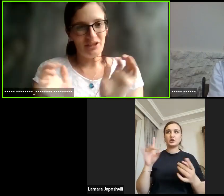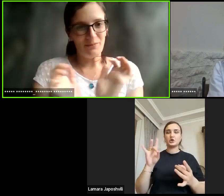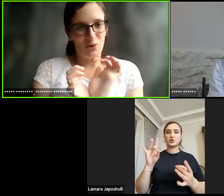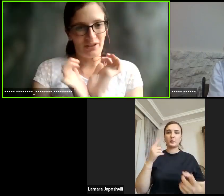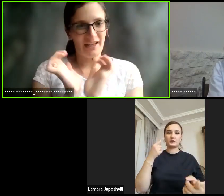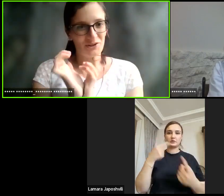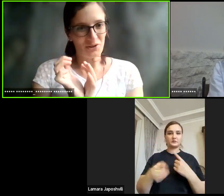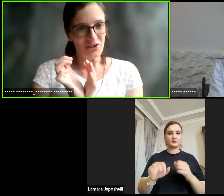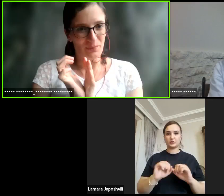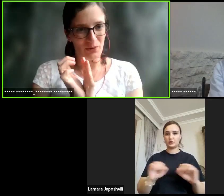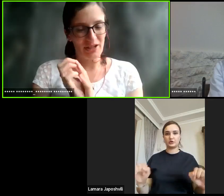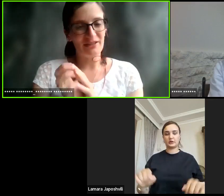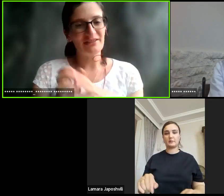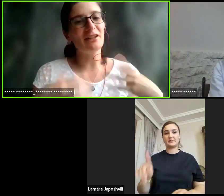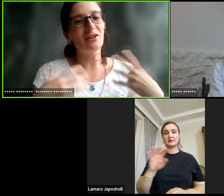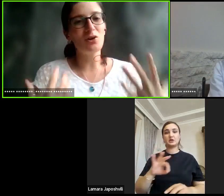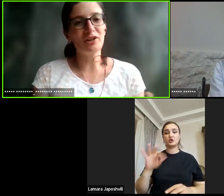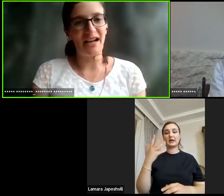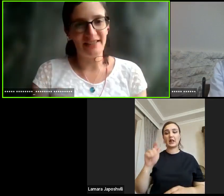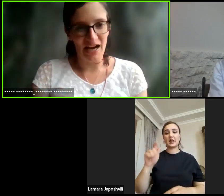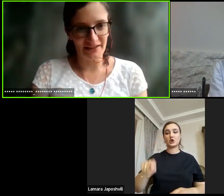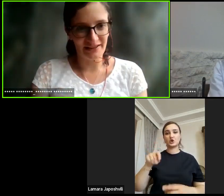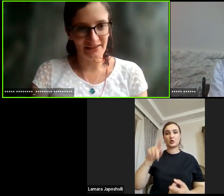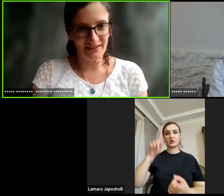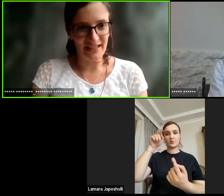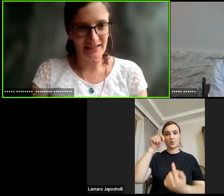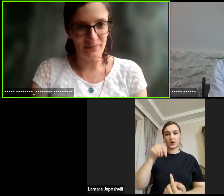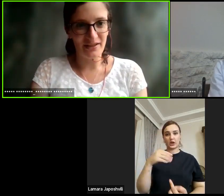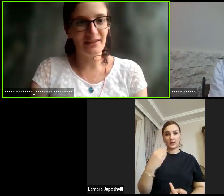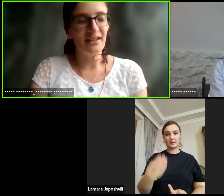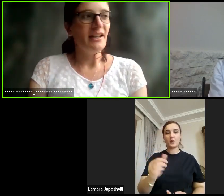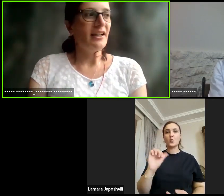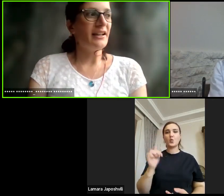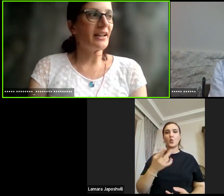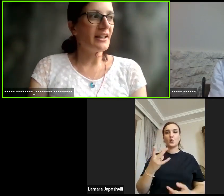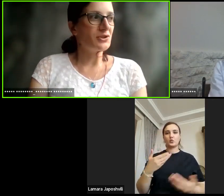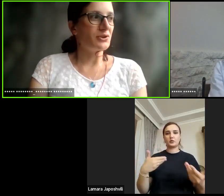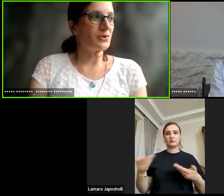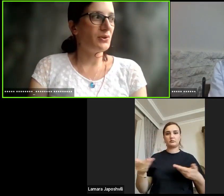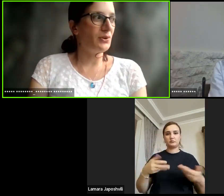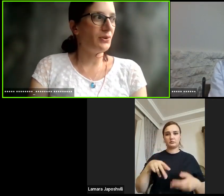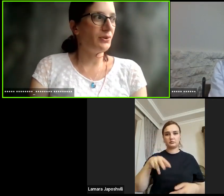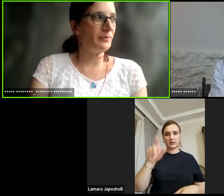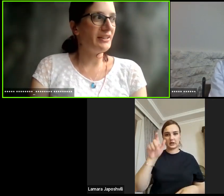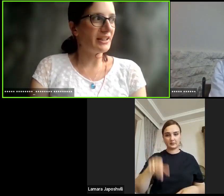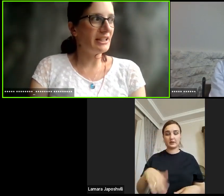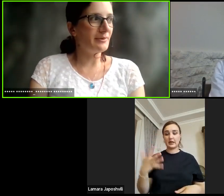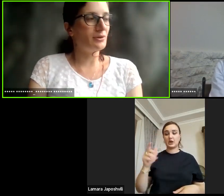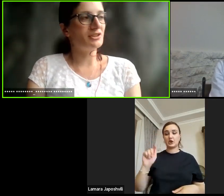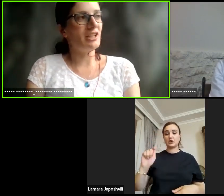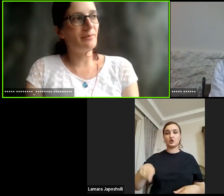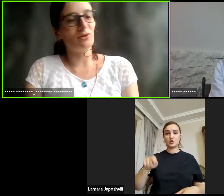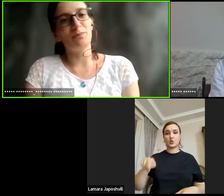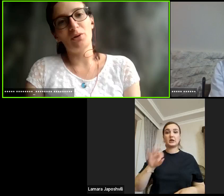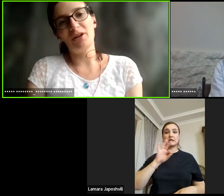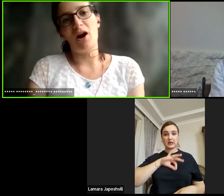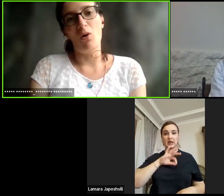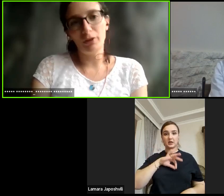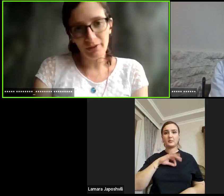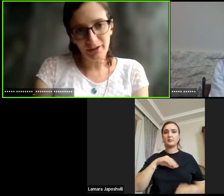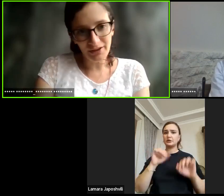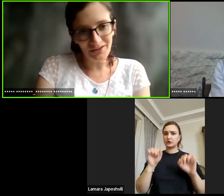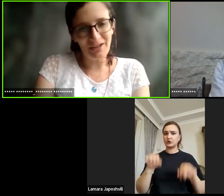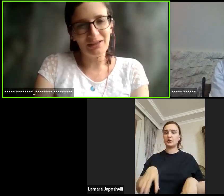რაც შეეხება ხელჯოხის მორგებას. ახლა როგორ გადაადგილდეს ადამიანი? ახლა ხელჯოხს რომ იყენებენ, თქვათ შეიძლება იყოს